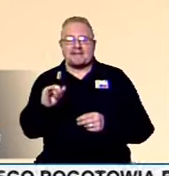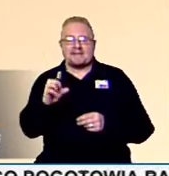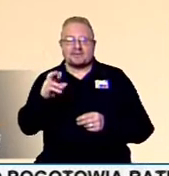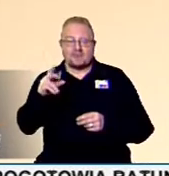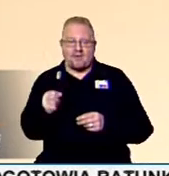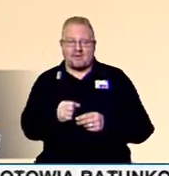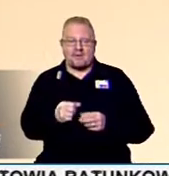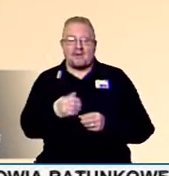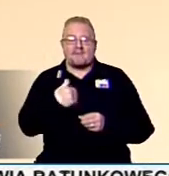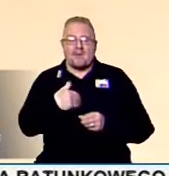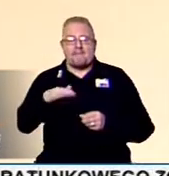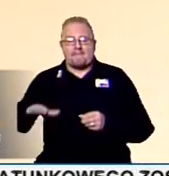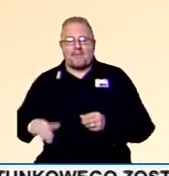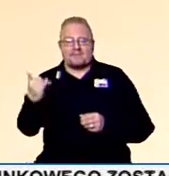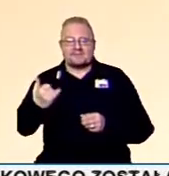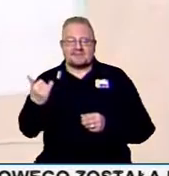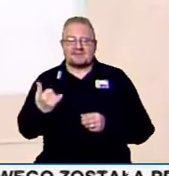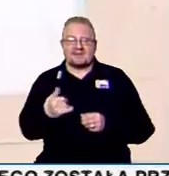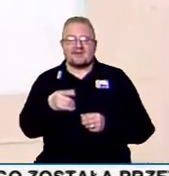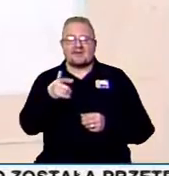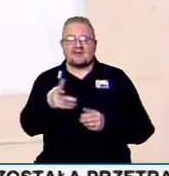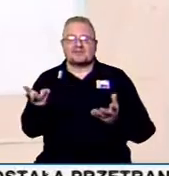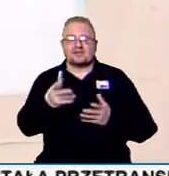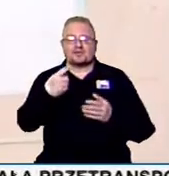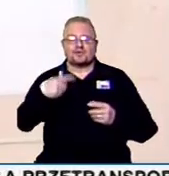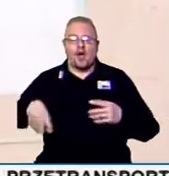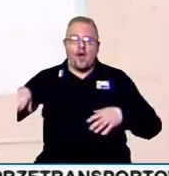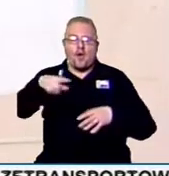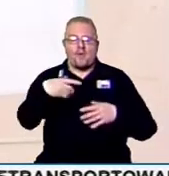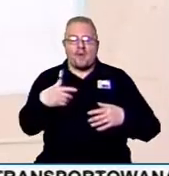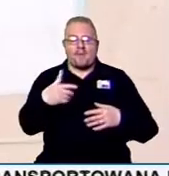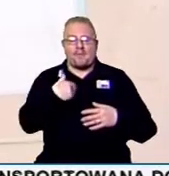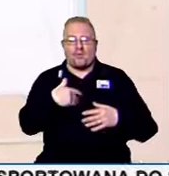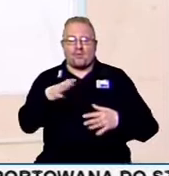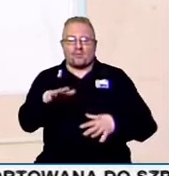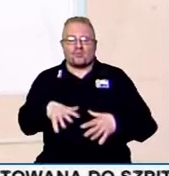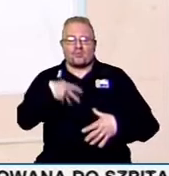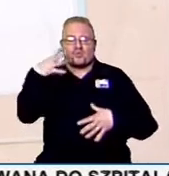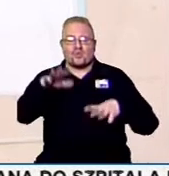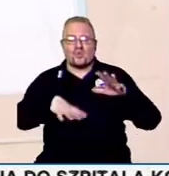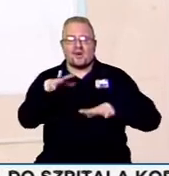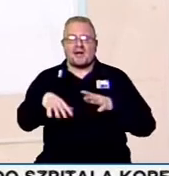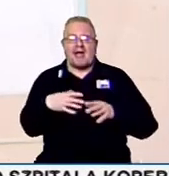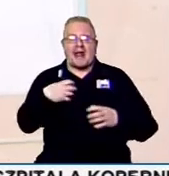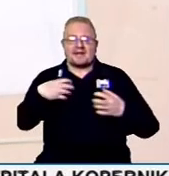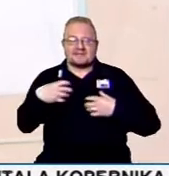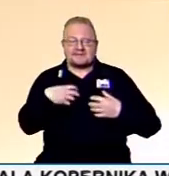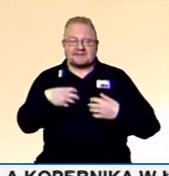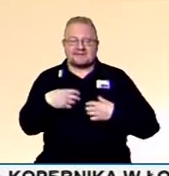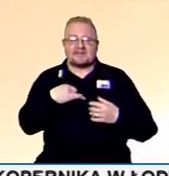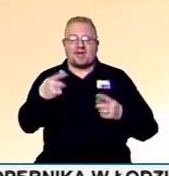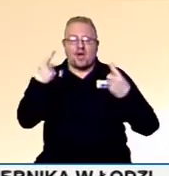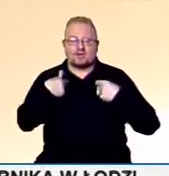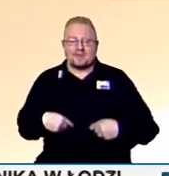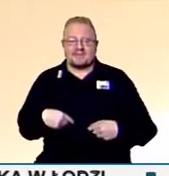studentką, ja byłam bardzo małym dzieckiem, to właściwie gdzieś dookoła cały czas unosił się ten duch i artystyczny, i